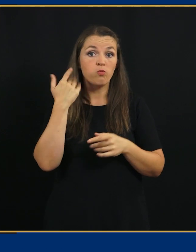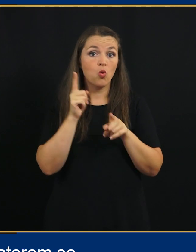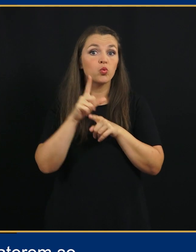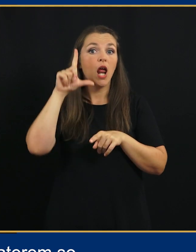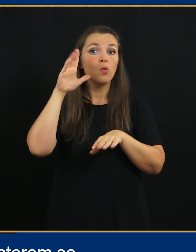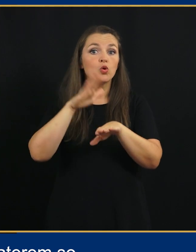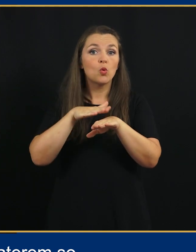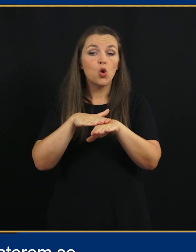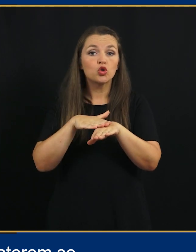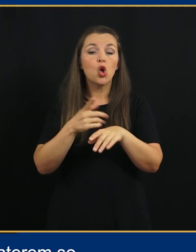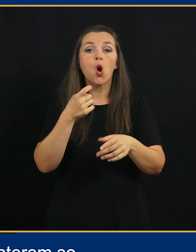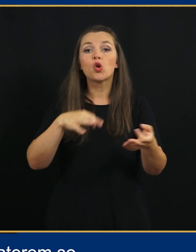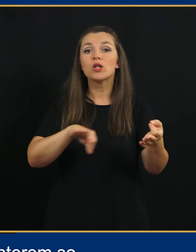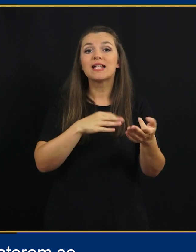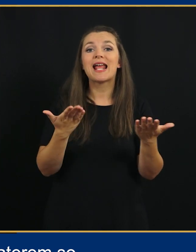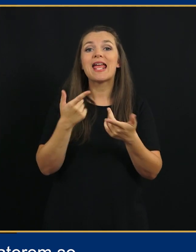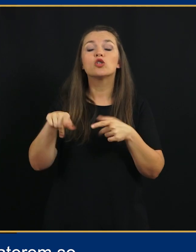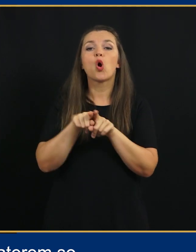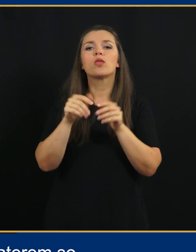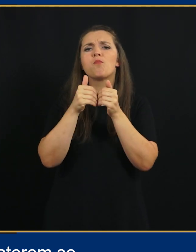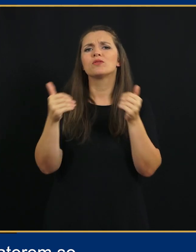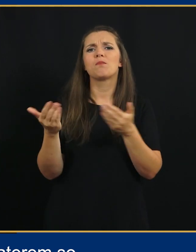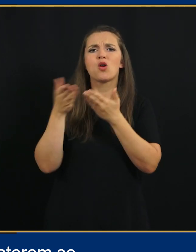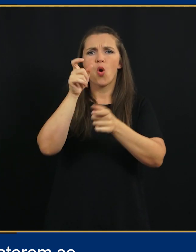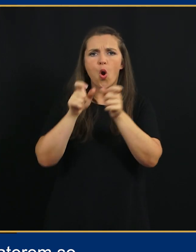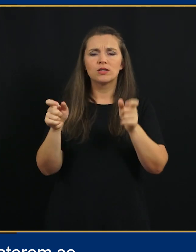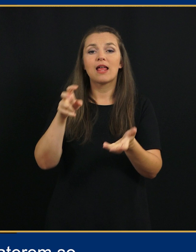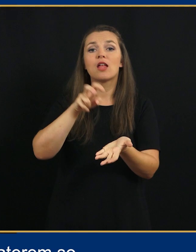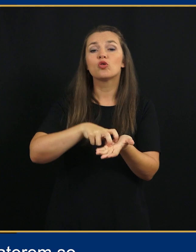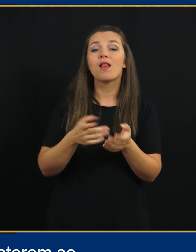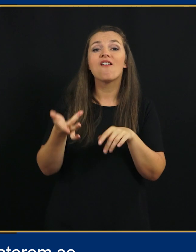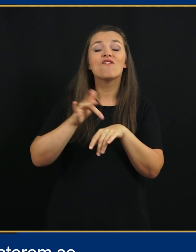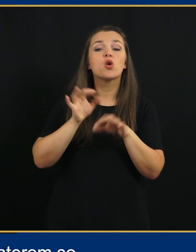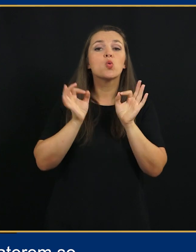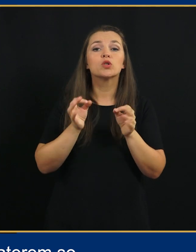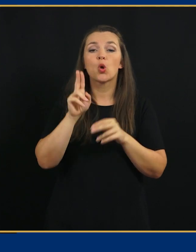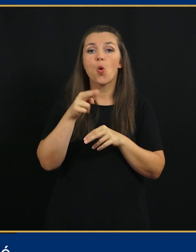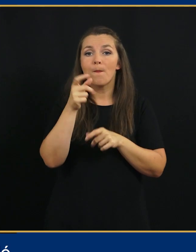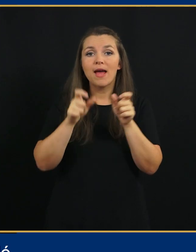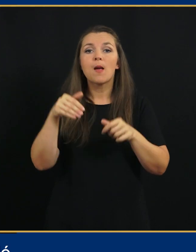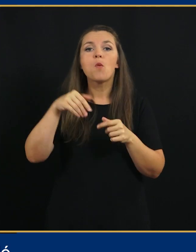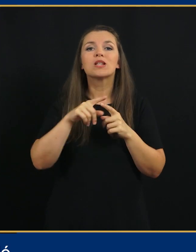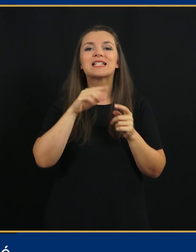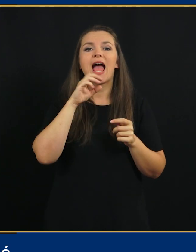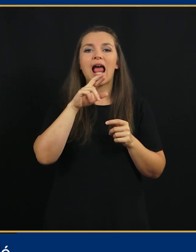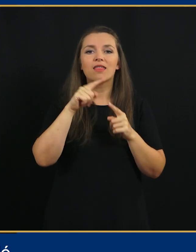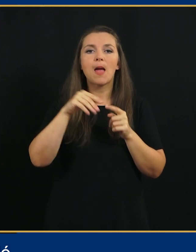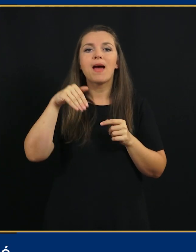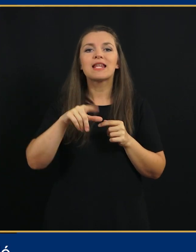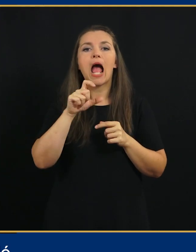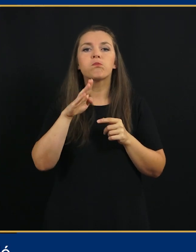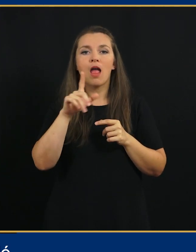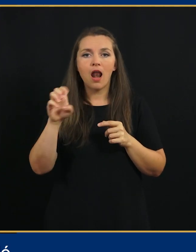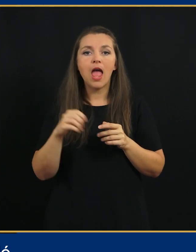tudi glavno sporočilo koncerta, na katerem so kot posebni gostje nastopili vrhunski umetniki Montserrat Martí